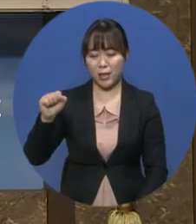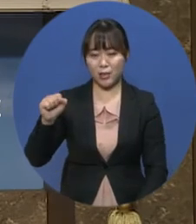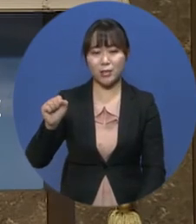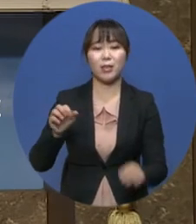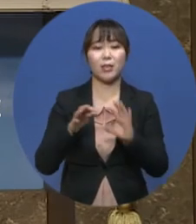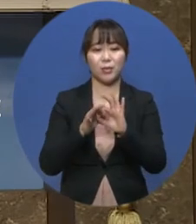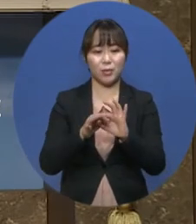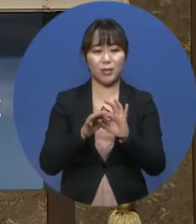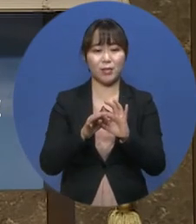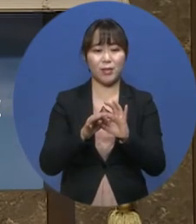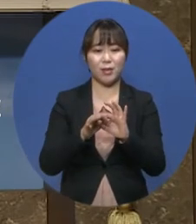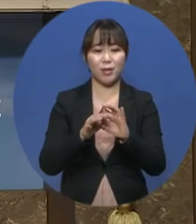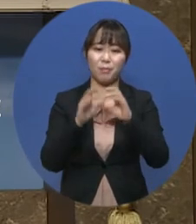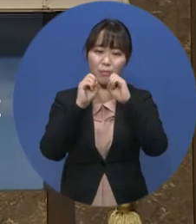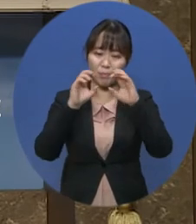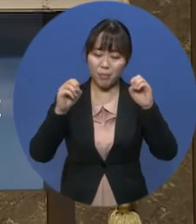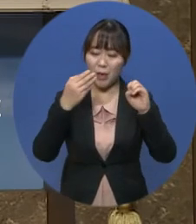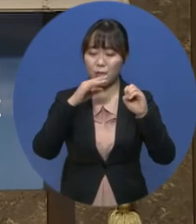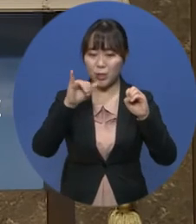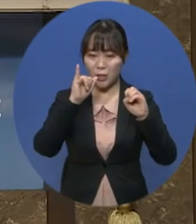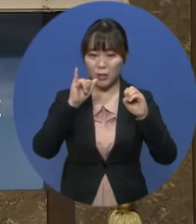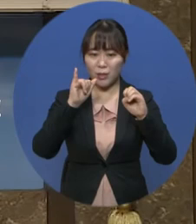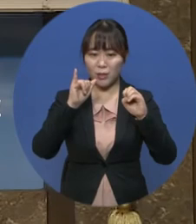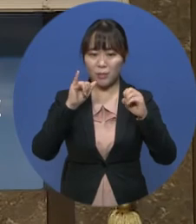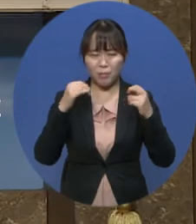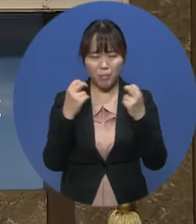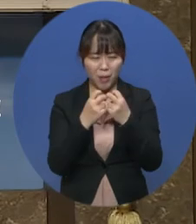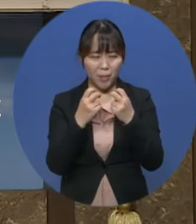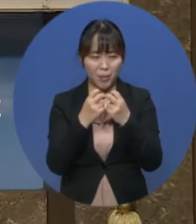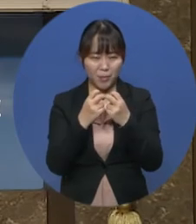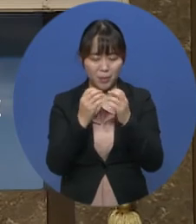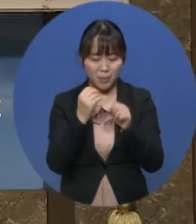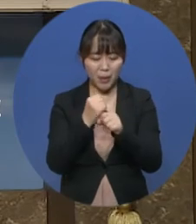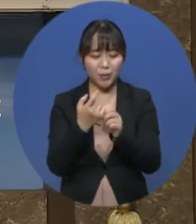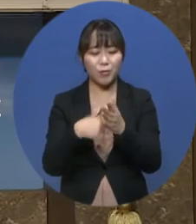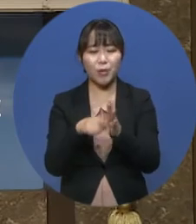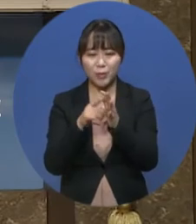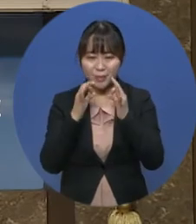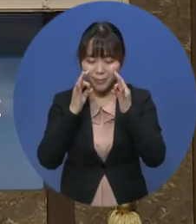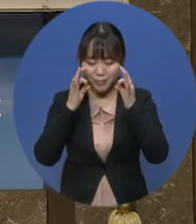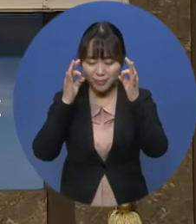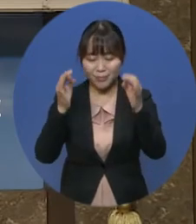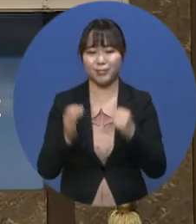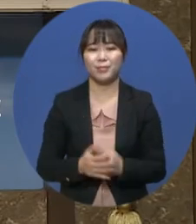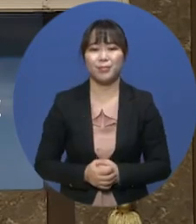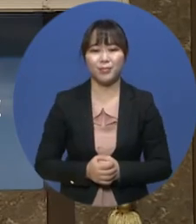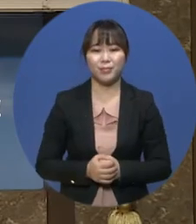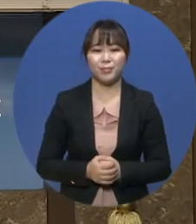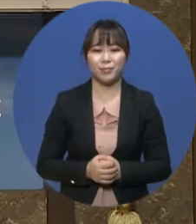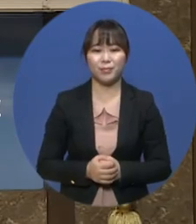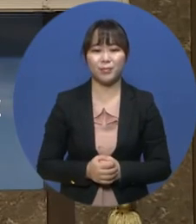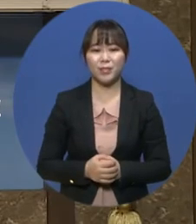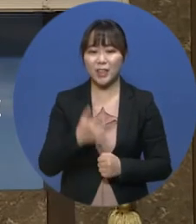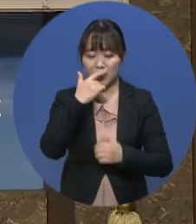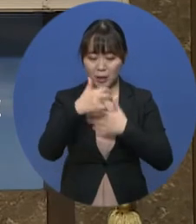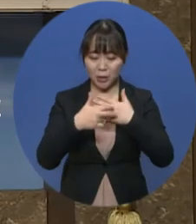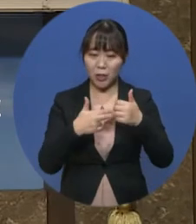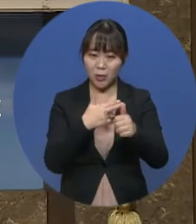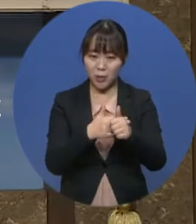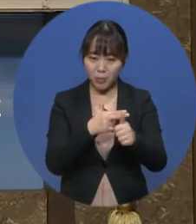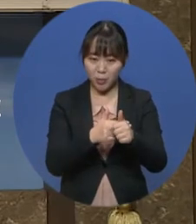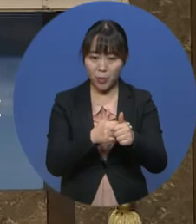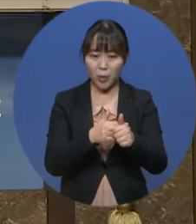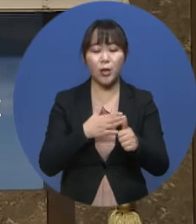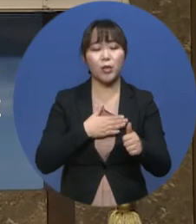이런 걸 통해서 어 알릴 수 있는 길을 이렇게 만들도록 노력하겠습니다 또 짖고 선생님에게도